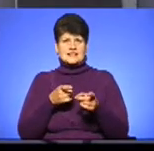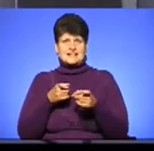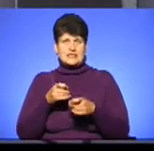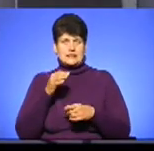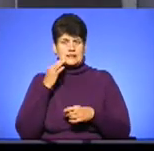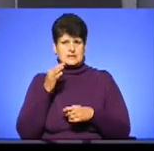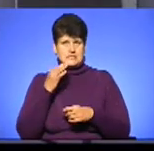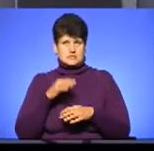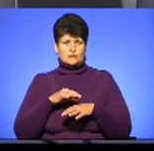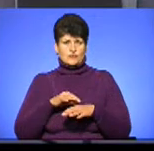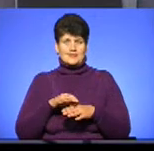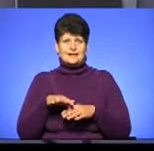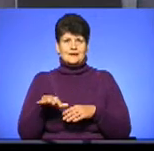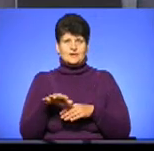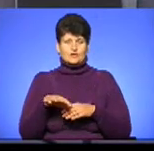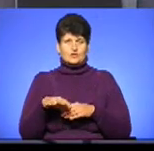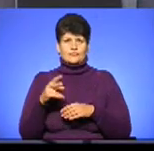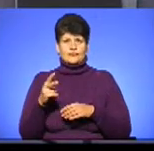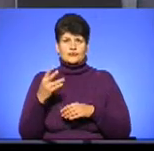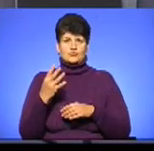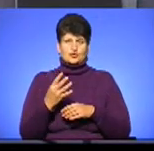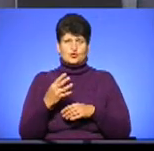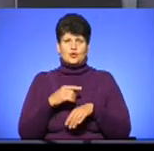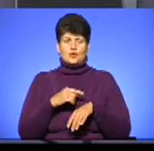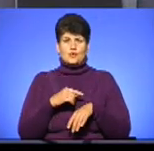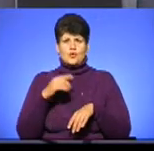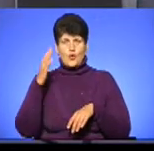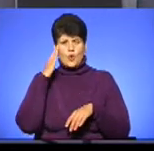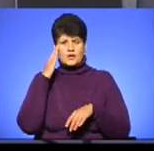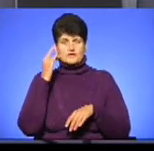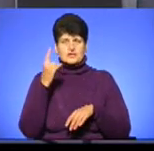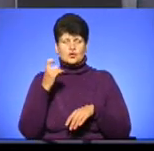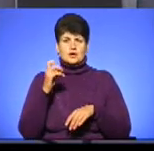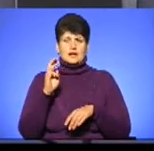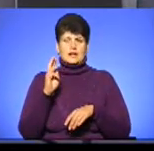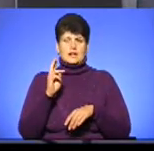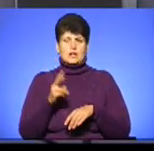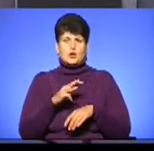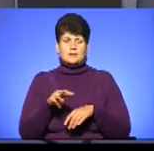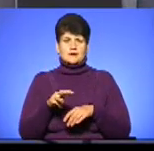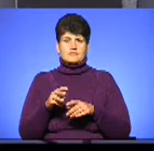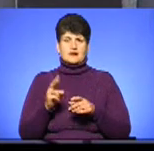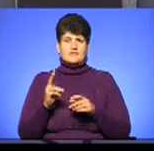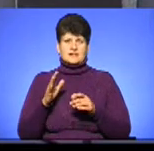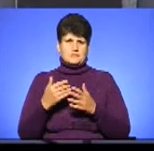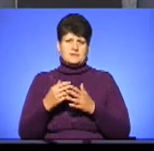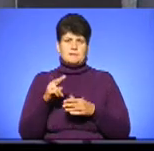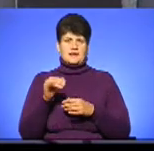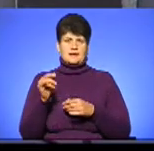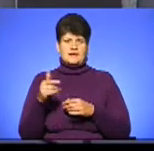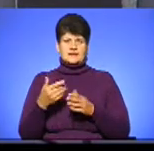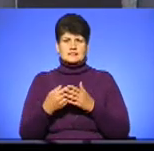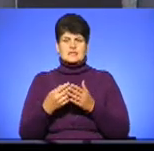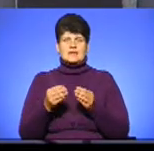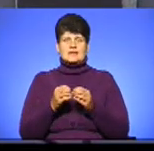лисиць от на певній території від 2 до 4 голів на 100 квадратних кілометрів. Це такий малий район, як, наприклад, Підгаєцький, це десь коло 10,